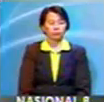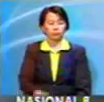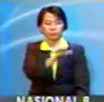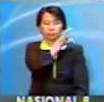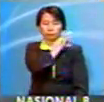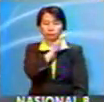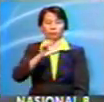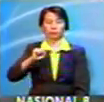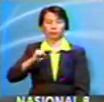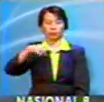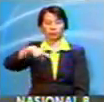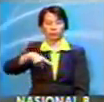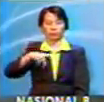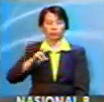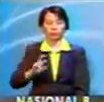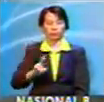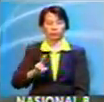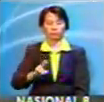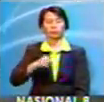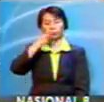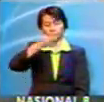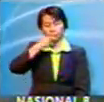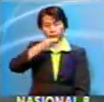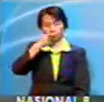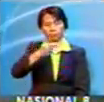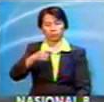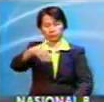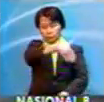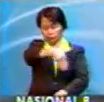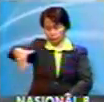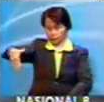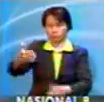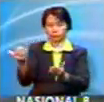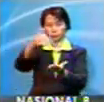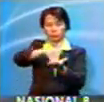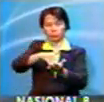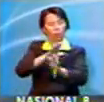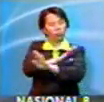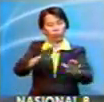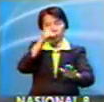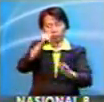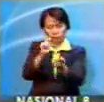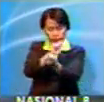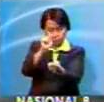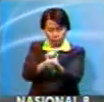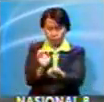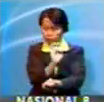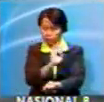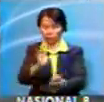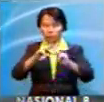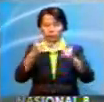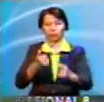Pengerusi SPR Tan Sri Abdul Aziz Muhammad Yusof berkata persempadanan semula bukan untuk menentukan satu-satu